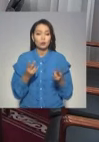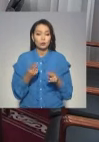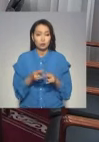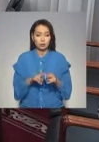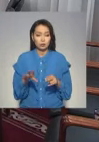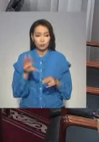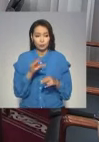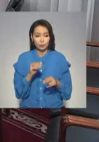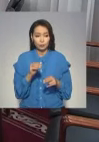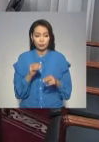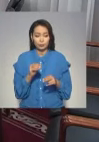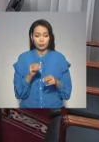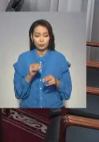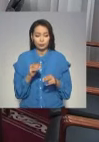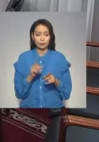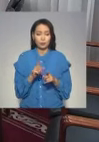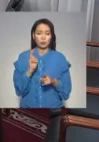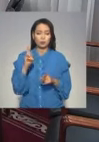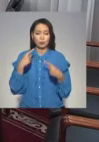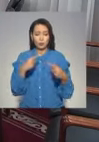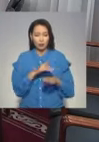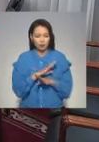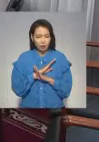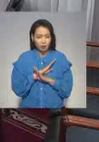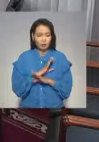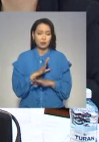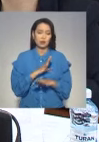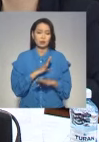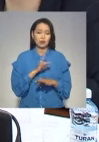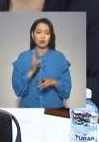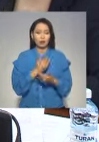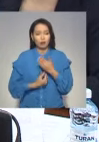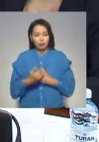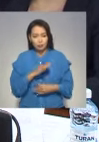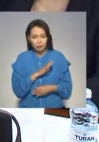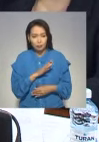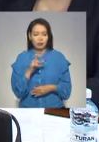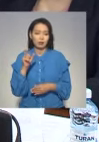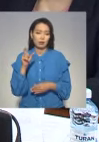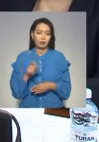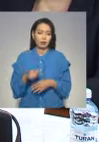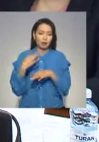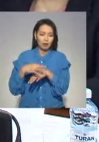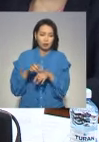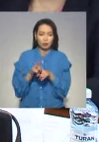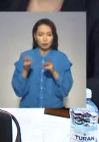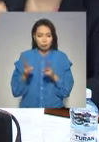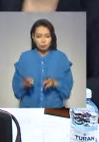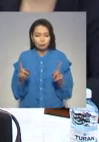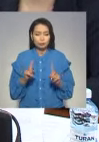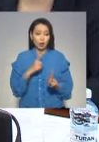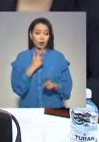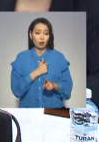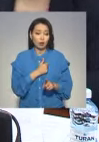тап болды ма, бір сарбаз күнжі көз жұмды, болмаса жаңағыдай бір сарбаз мүгедек болып қалатса, дәл сол жерде менің өзімнің ойым аймақтық әскери